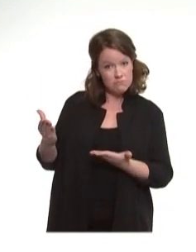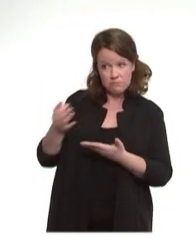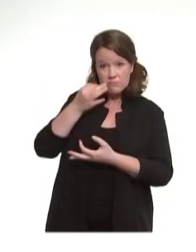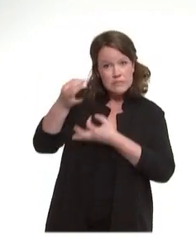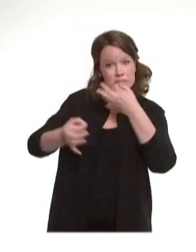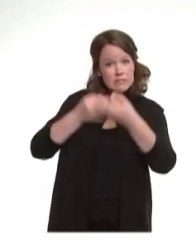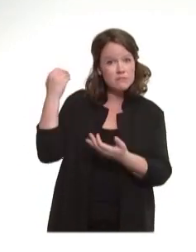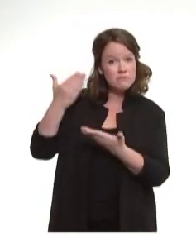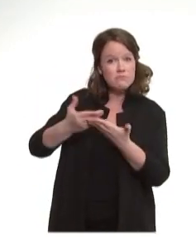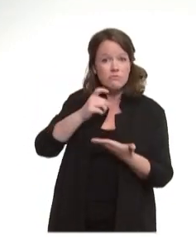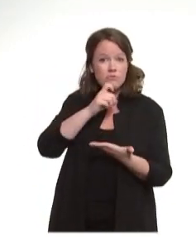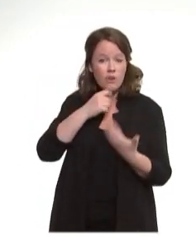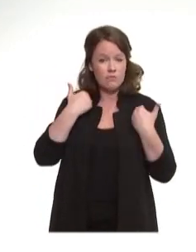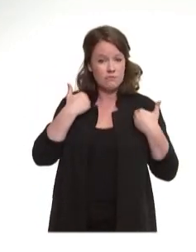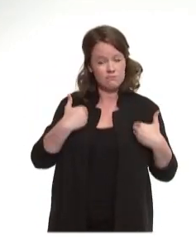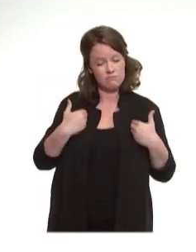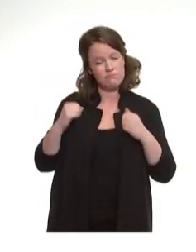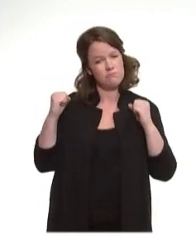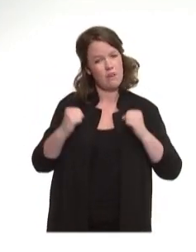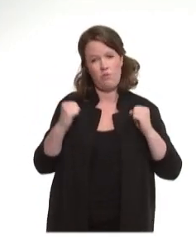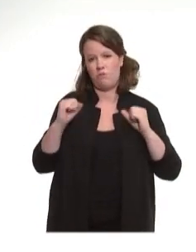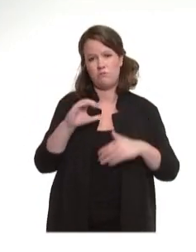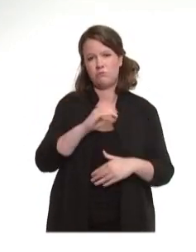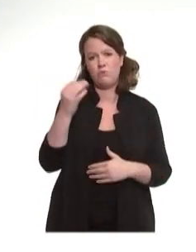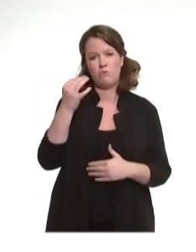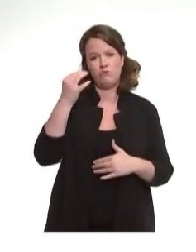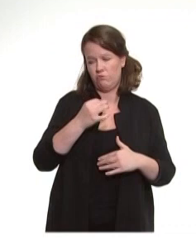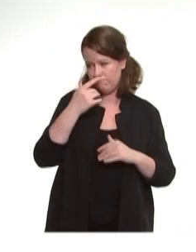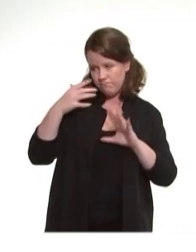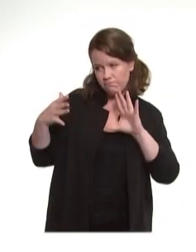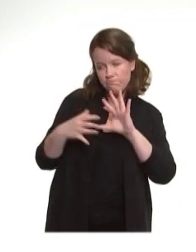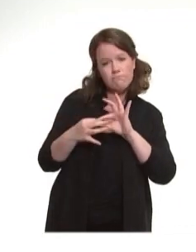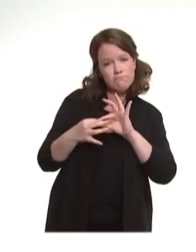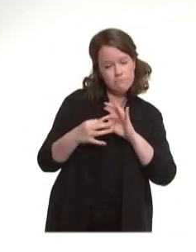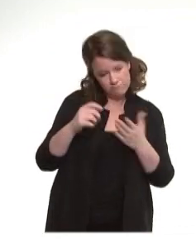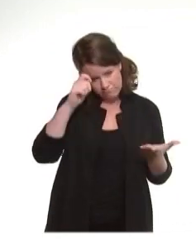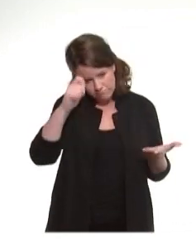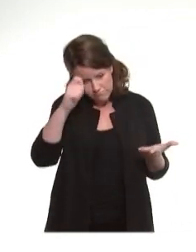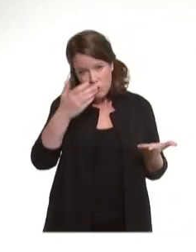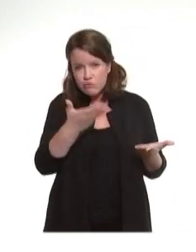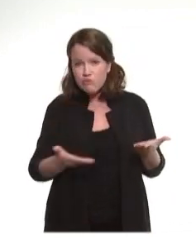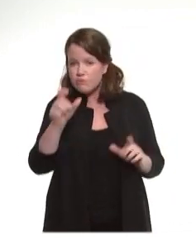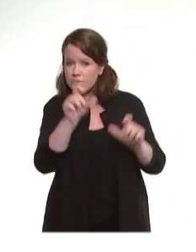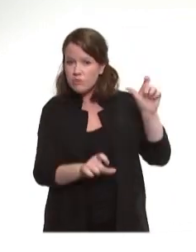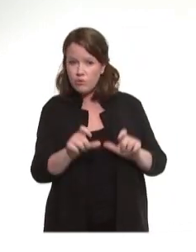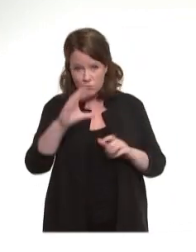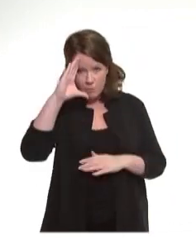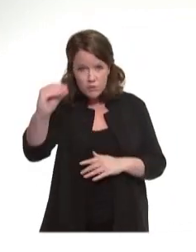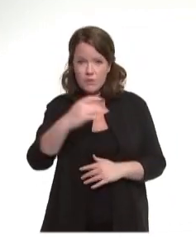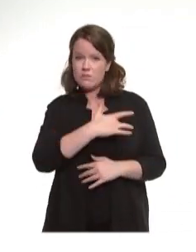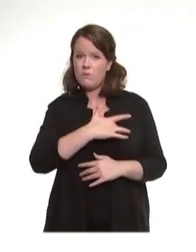ferrand vient d'avoir pour les personnels de soignants je peux en témoigner personnellement nos personnels soignants